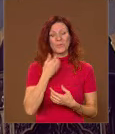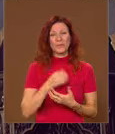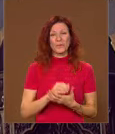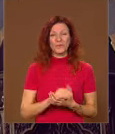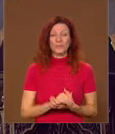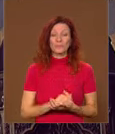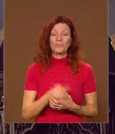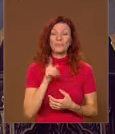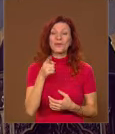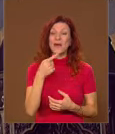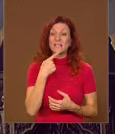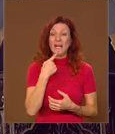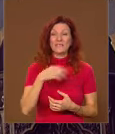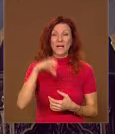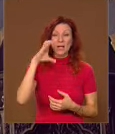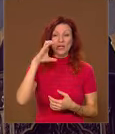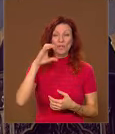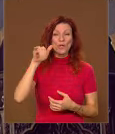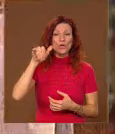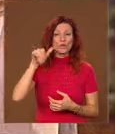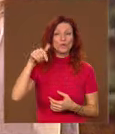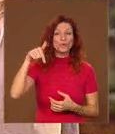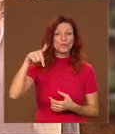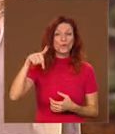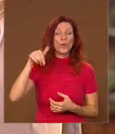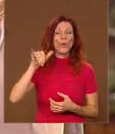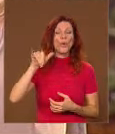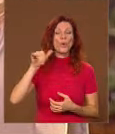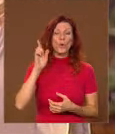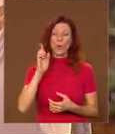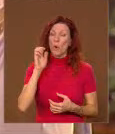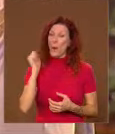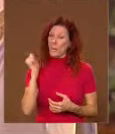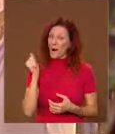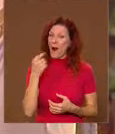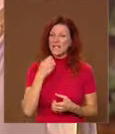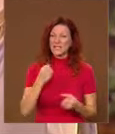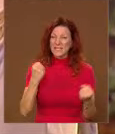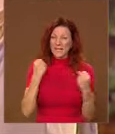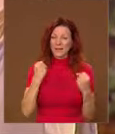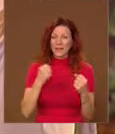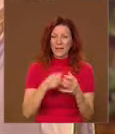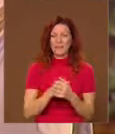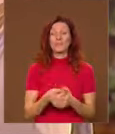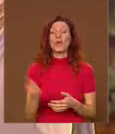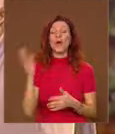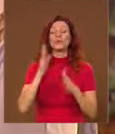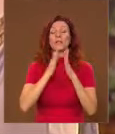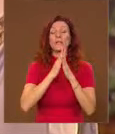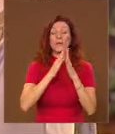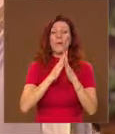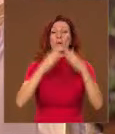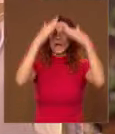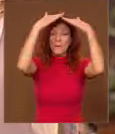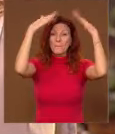Чуваме сугубата ектения. Бог да се молим за Светейшия наш отец Неофит, митрополит Софийски,